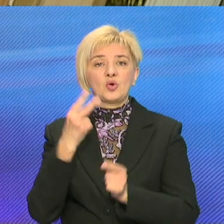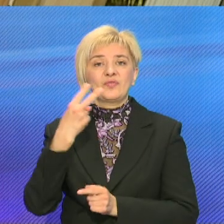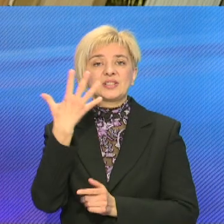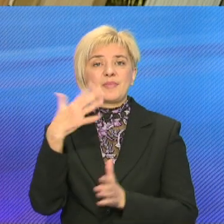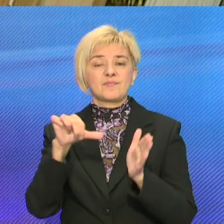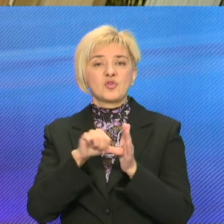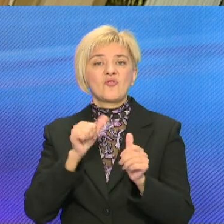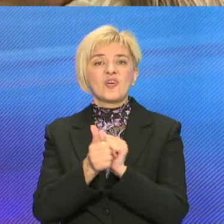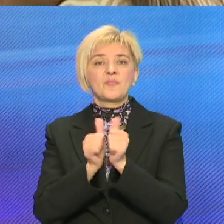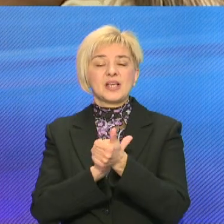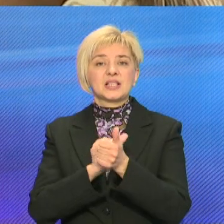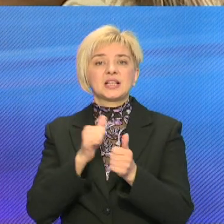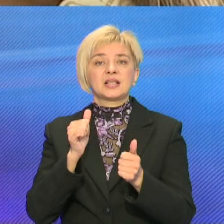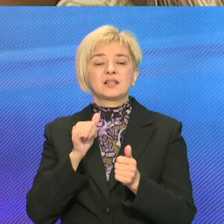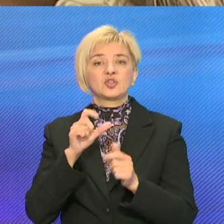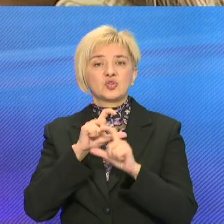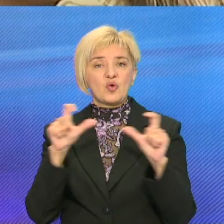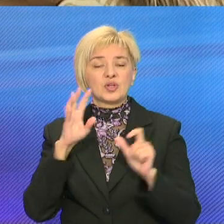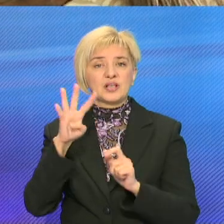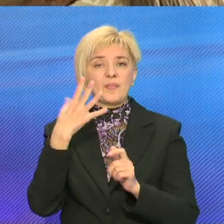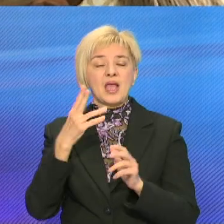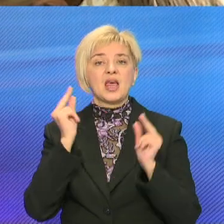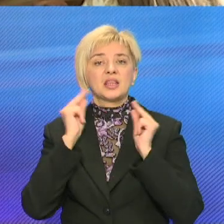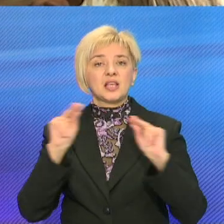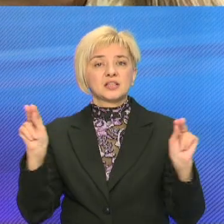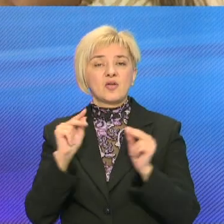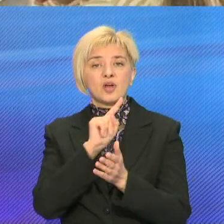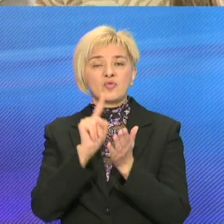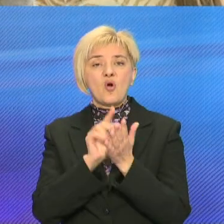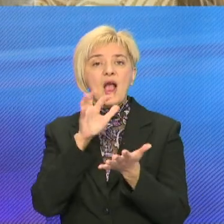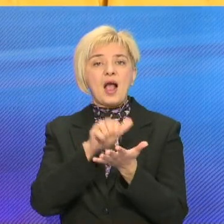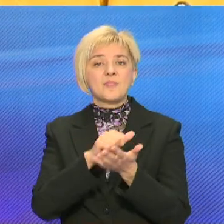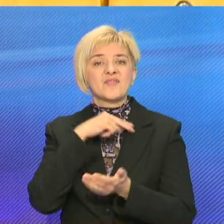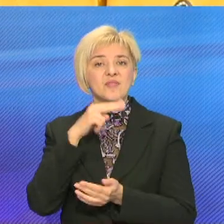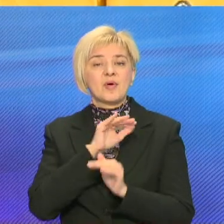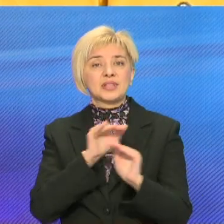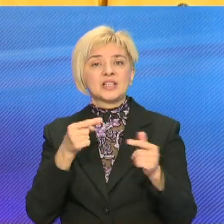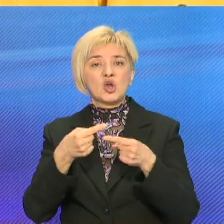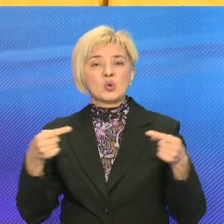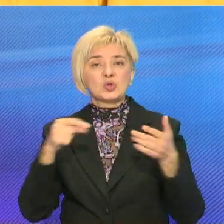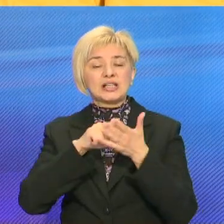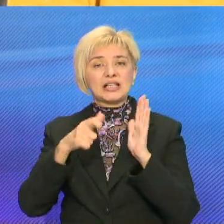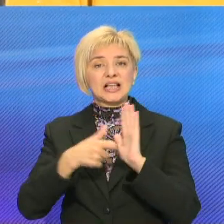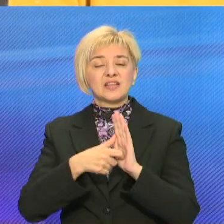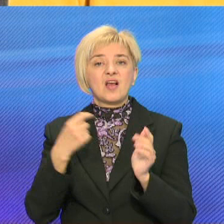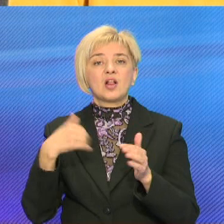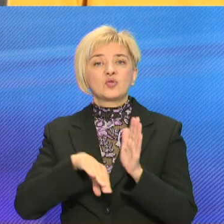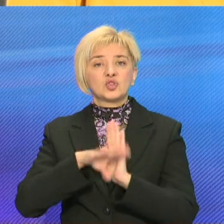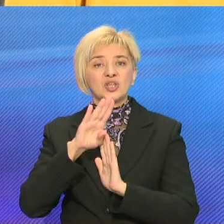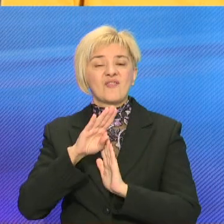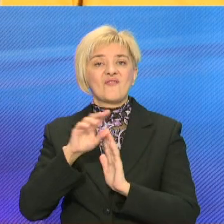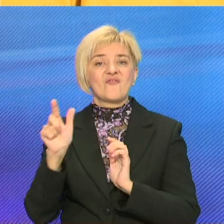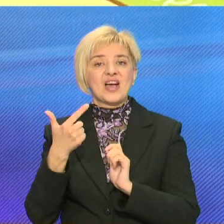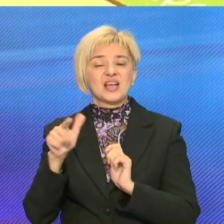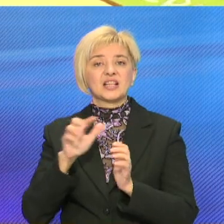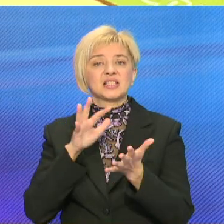хвилин замест стандартных школьных 45 наставник повинен охопить увагу детей разных классов. Лепший вариант для урока у больницы – займальная